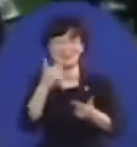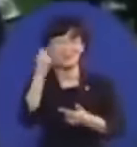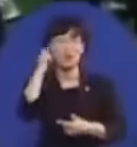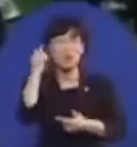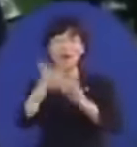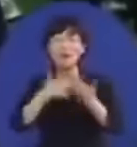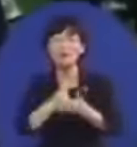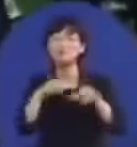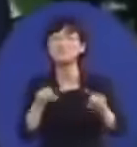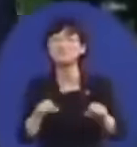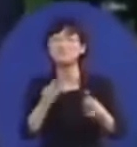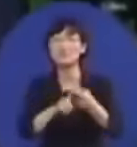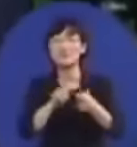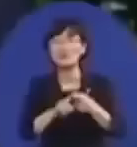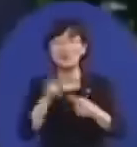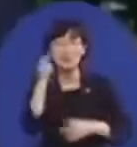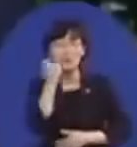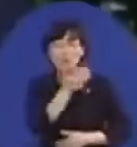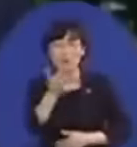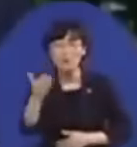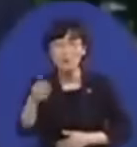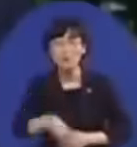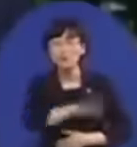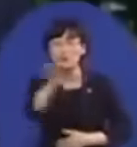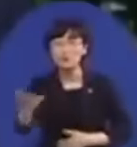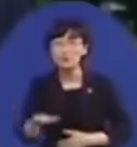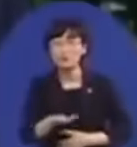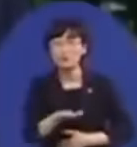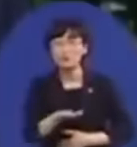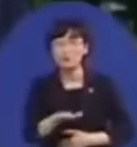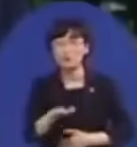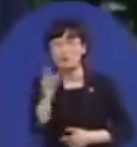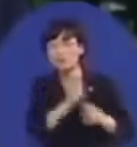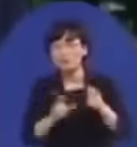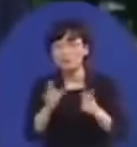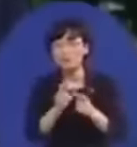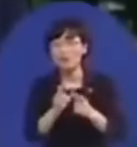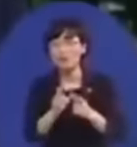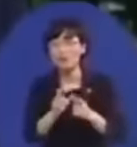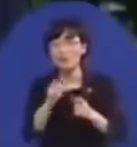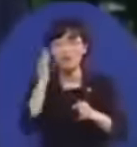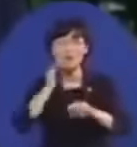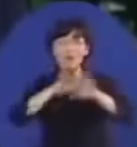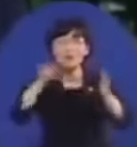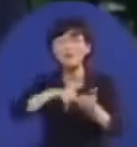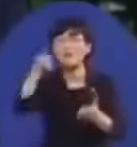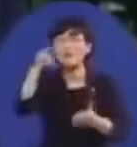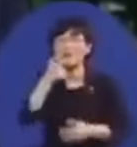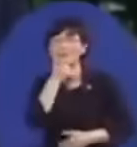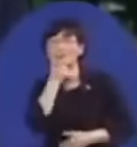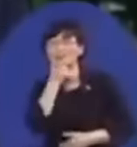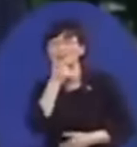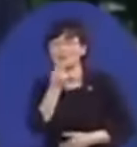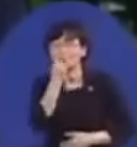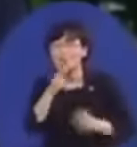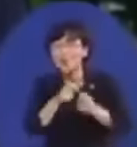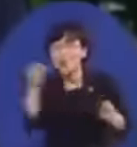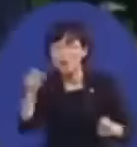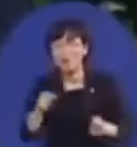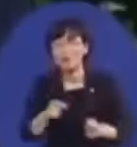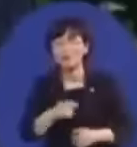이곳에 살려주시느냐, 또 우리 왜 한시라도 더 가기를 원치 않고 오래 살기를 원하느냐, 그